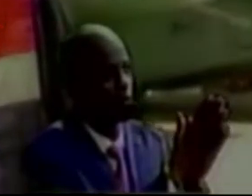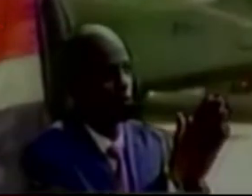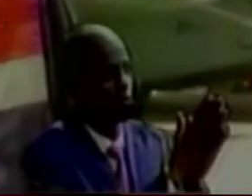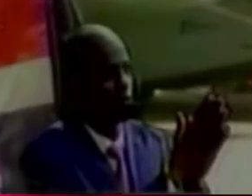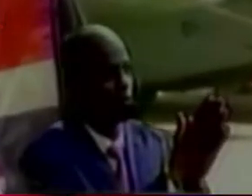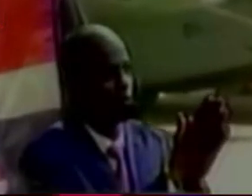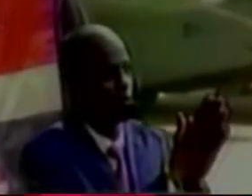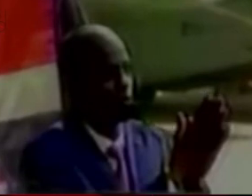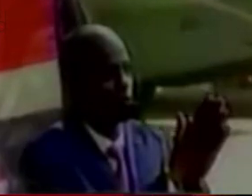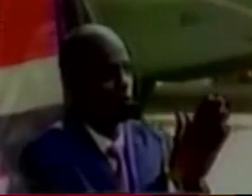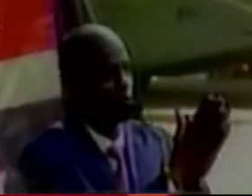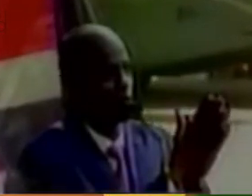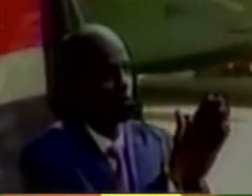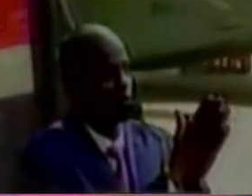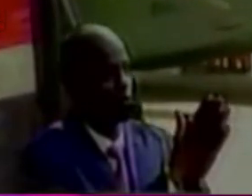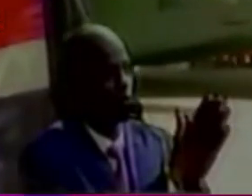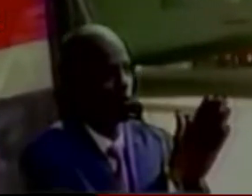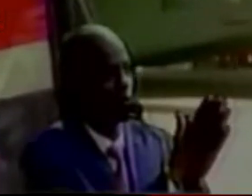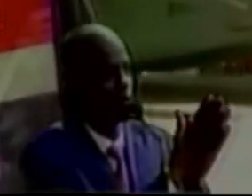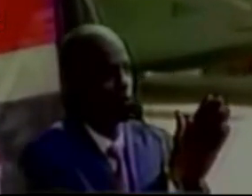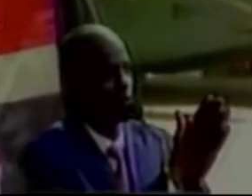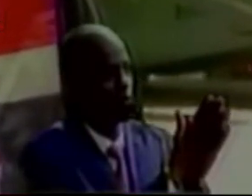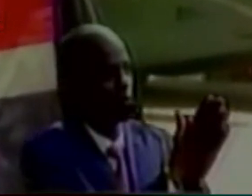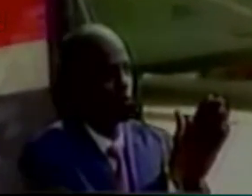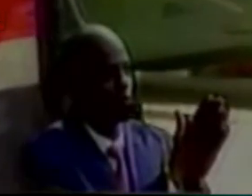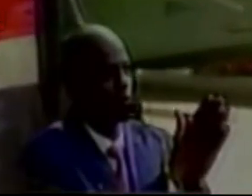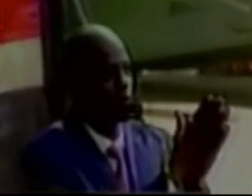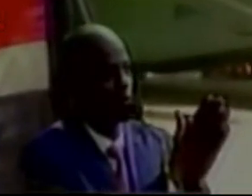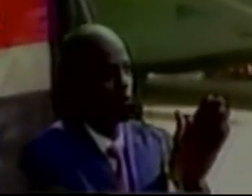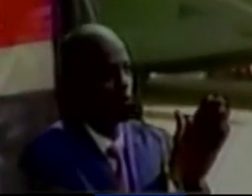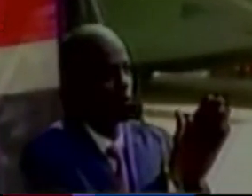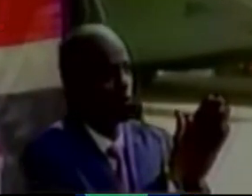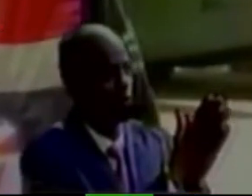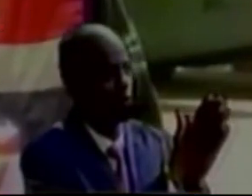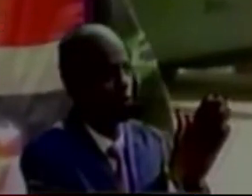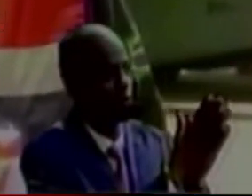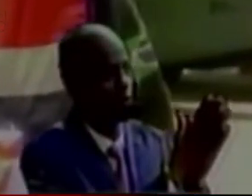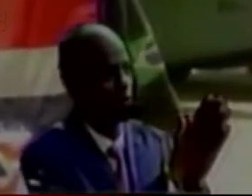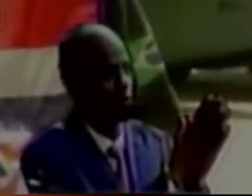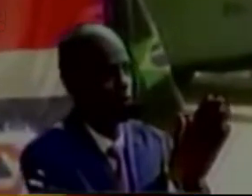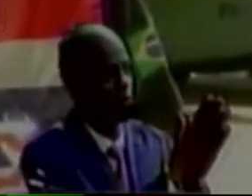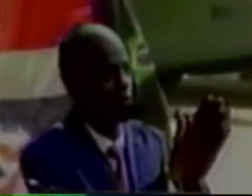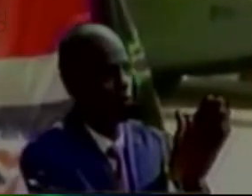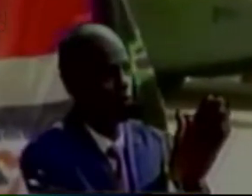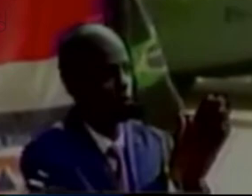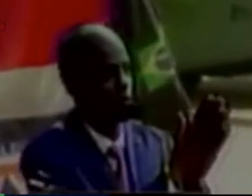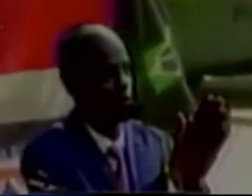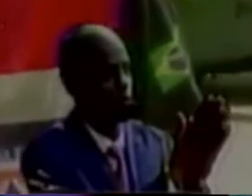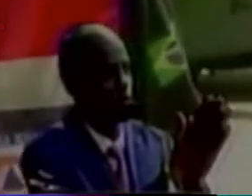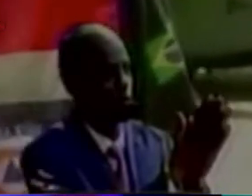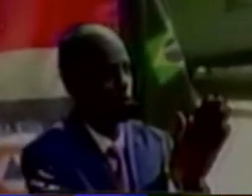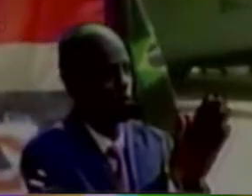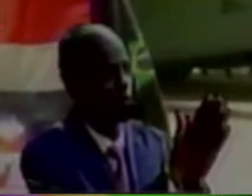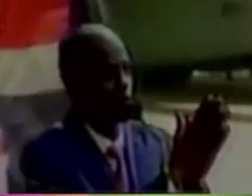Quand nous recevons les notices, logo depois do acontecimento do terremoto, já nous preocupamos em trazer a ajuda para o Haiti.